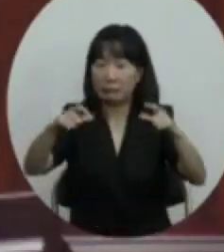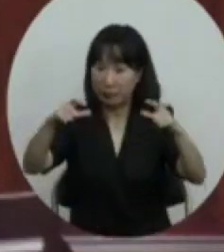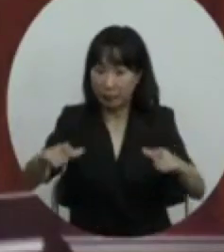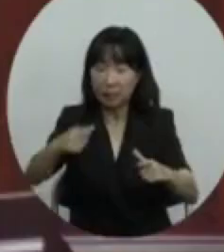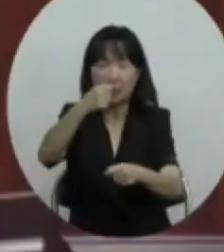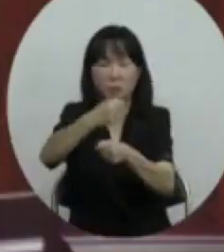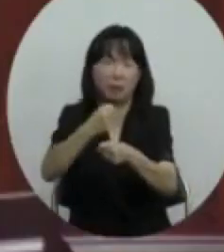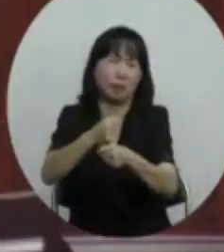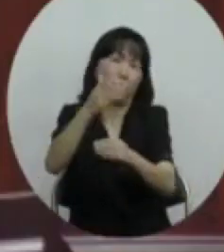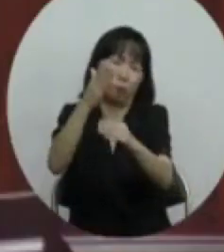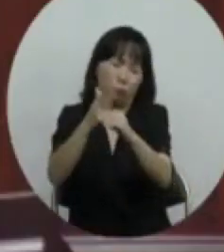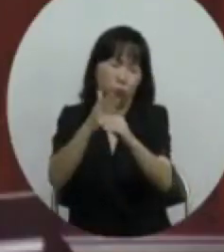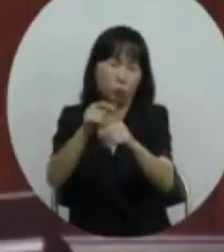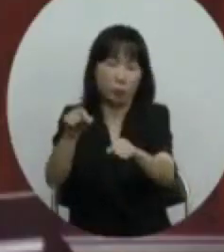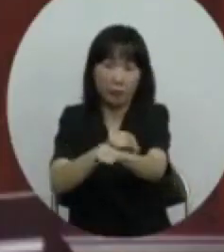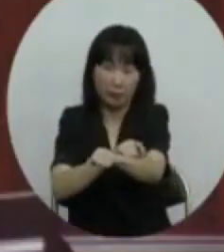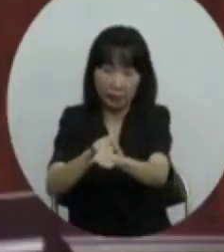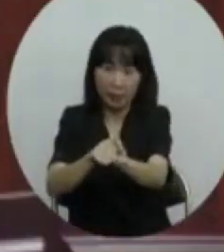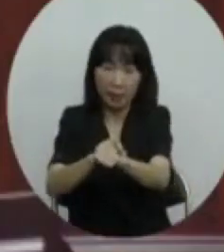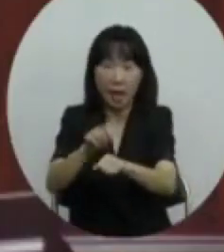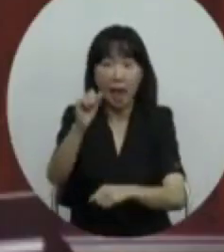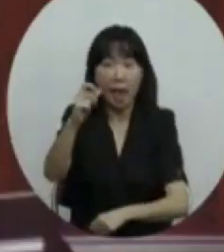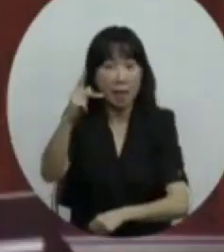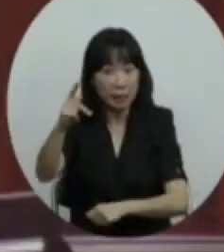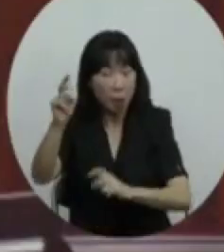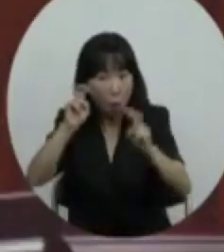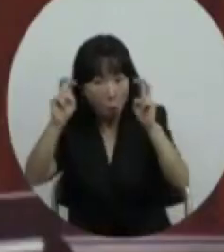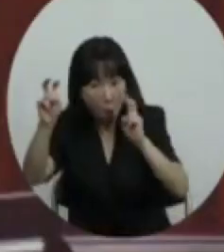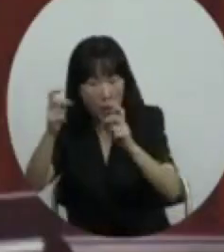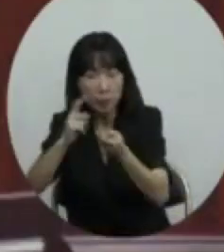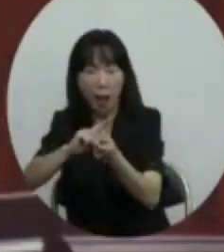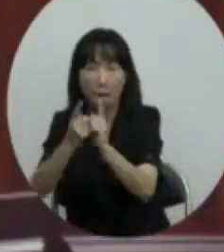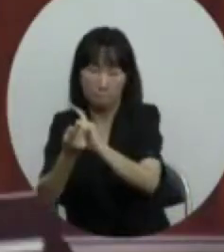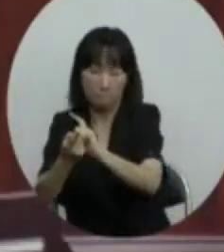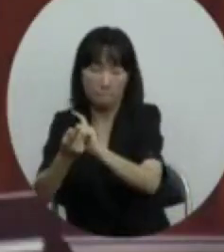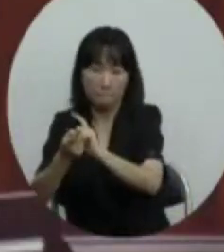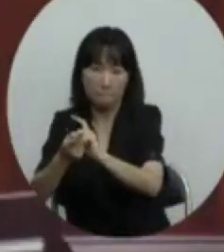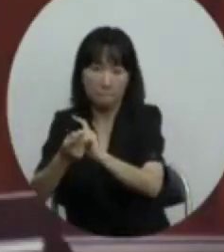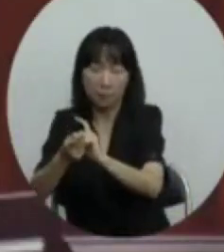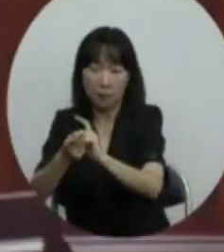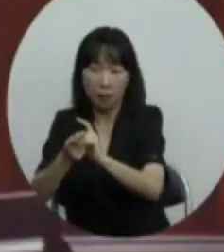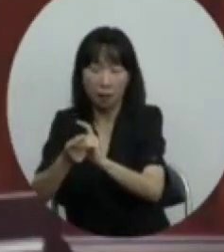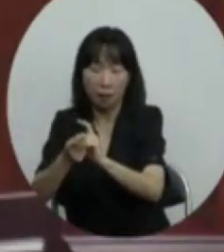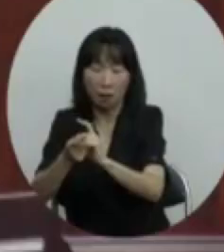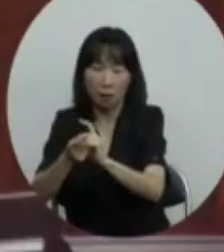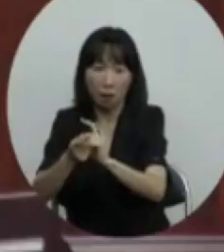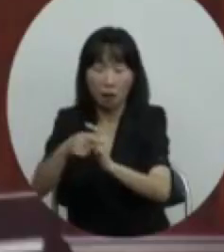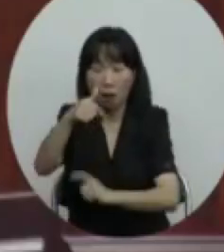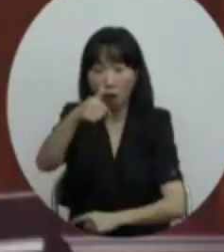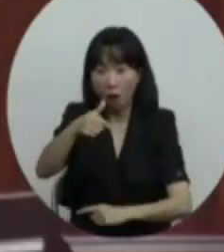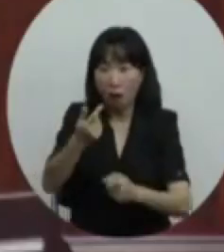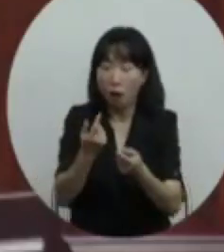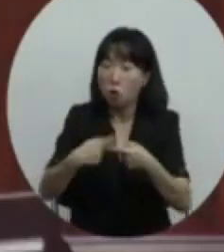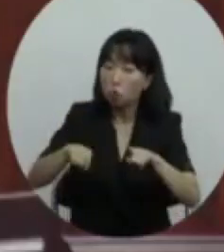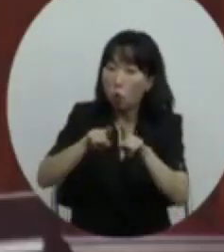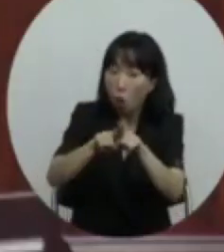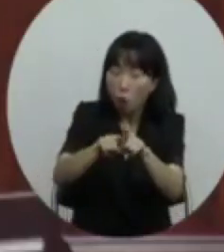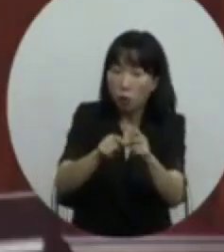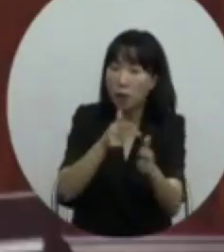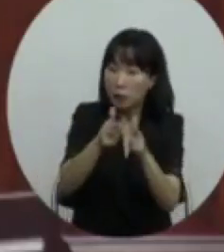중에 있으며 특히 SK하이닉스와의 상생협약은 가남 반도체